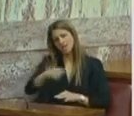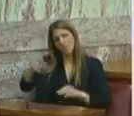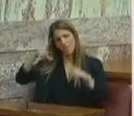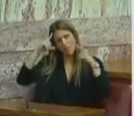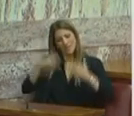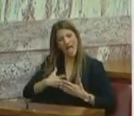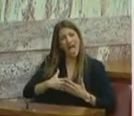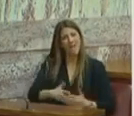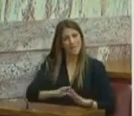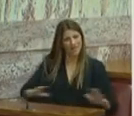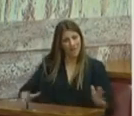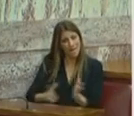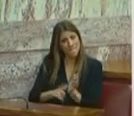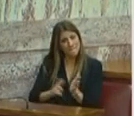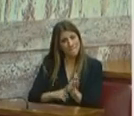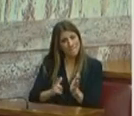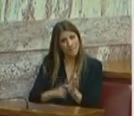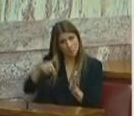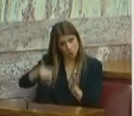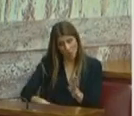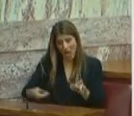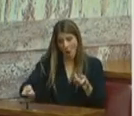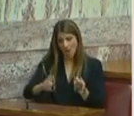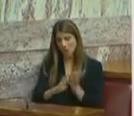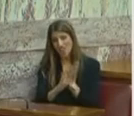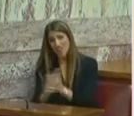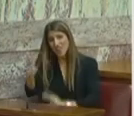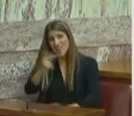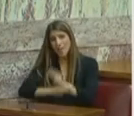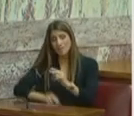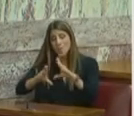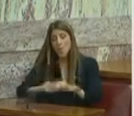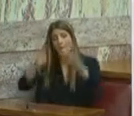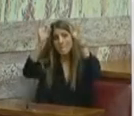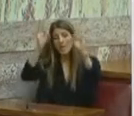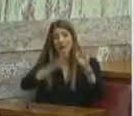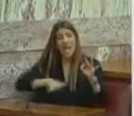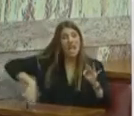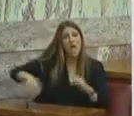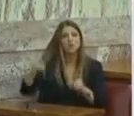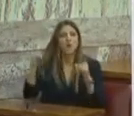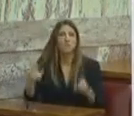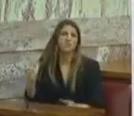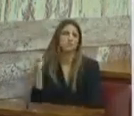κάντε ένα δημοψήφισμα για τη Μακεδονία. Να αποφασίσει ο λαός τι θέλει. Ευχαριστώ.